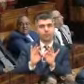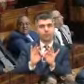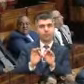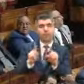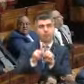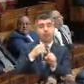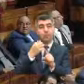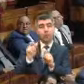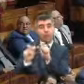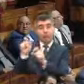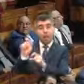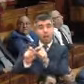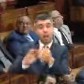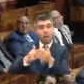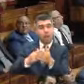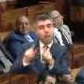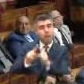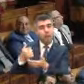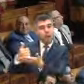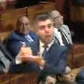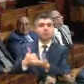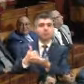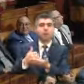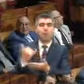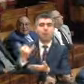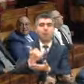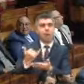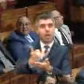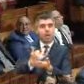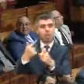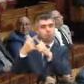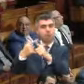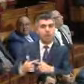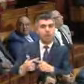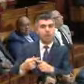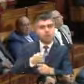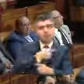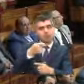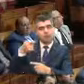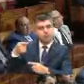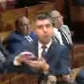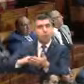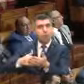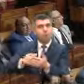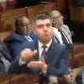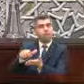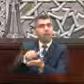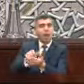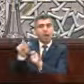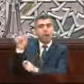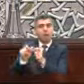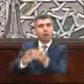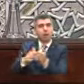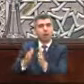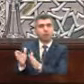ومعنا الساكنه انكم تعوضوا هاد الفلاحه تعويض مادي لانهم ضرورا وهو المعيل الاساسي ديالهم. شكرا. شكرا السيد نايم. هل